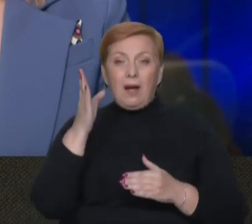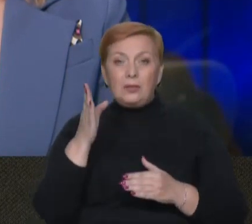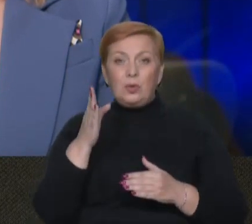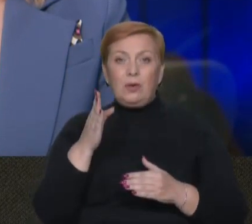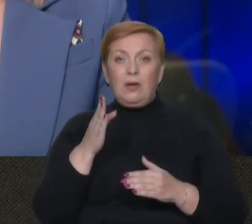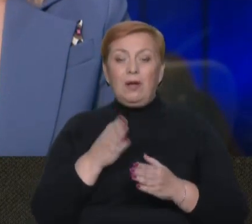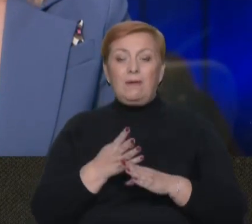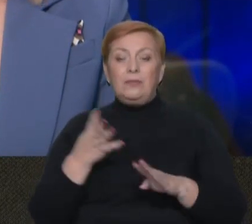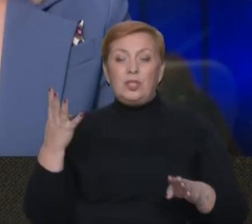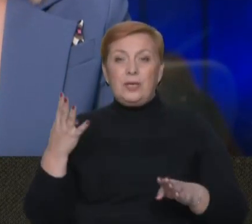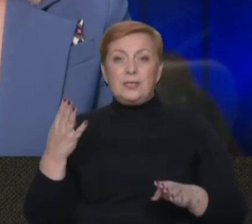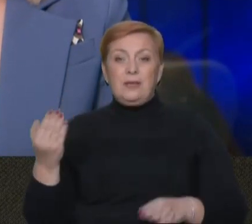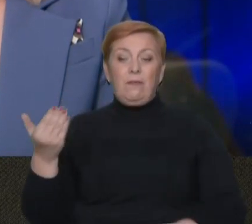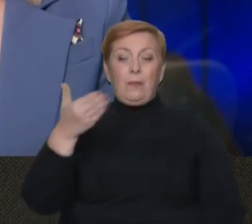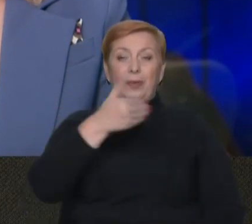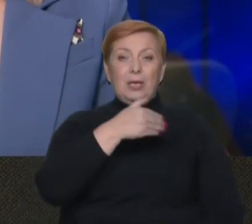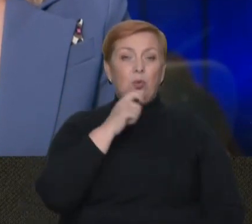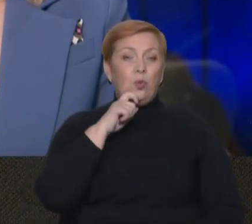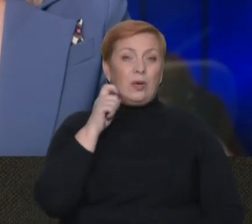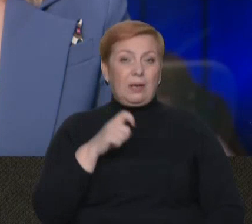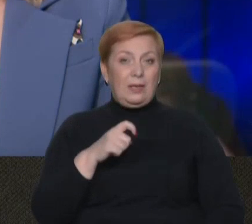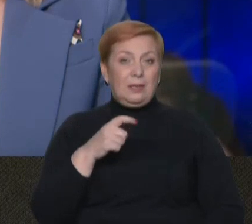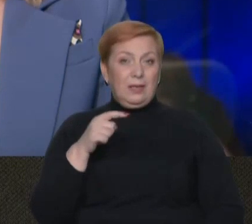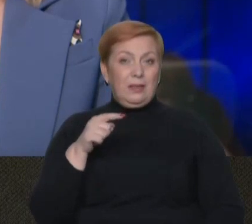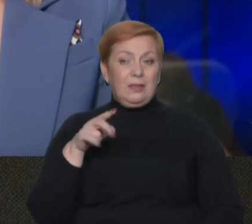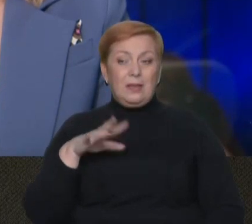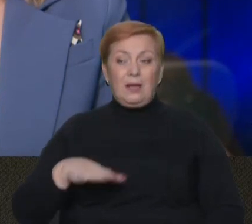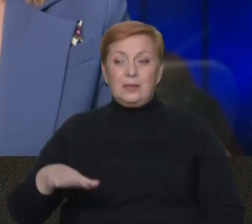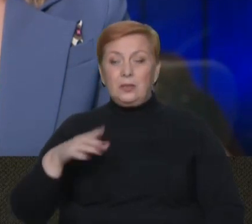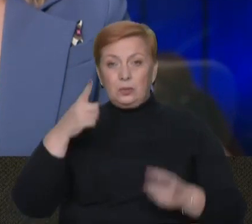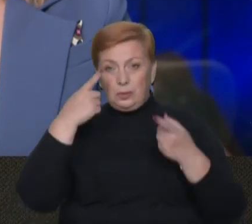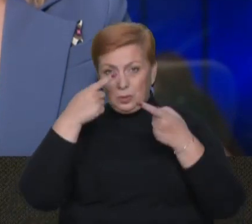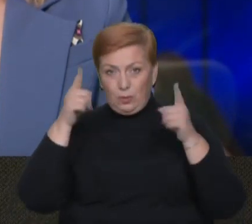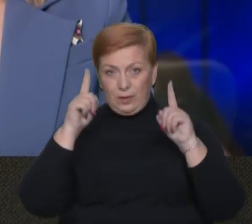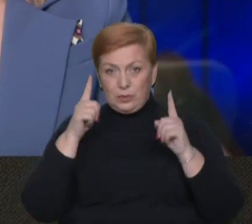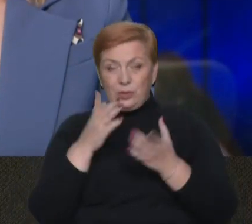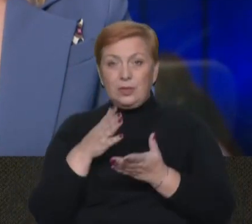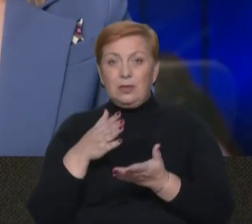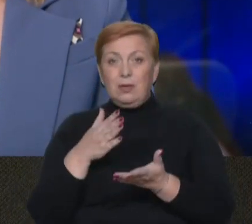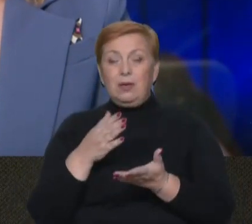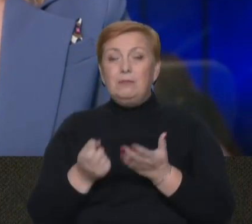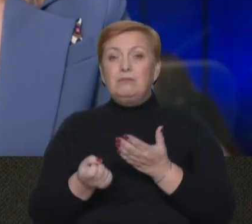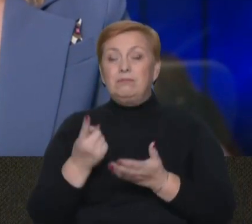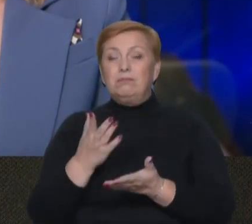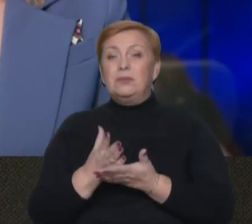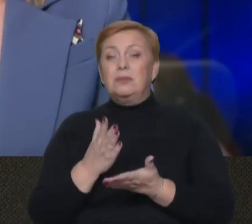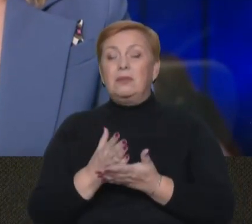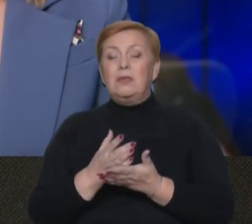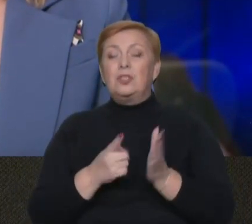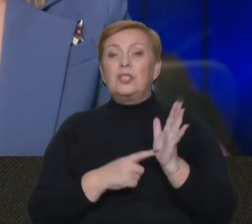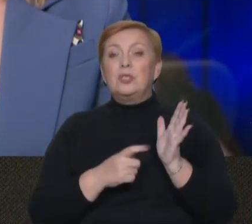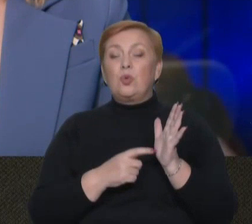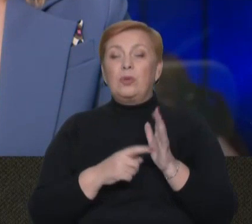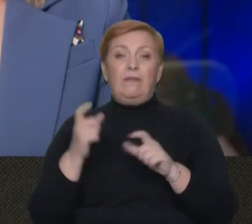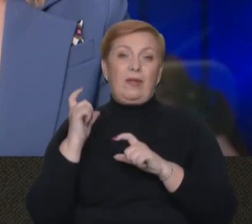України на території Словаччини перебуває десь 600 вантажних транспортних засобів з можливістю перетнути кордон